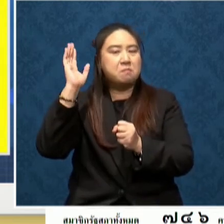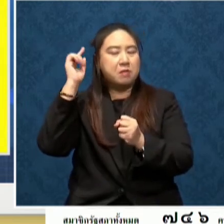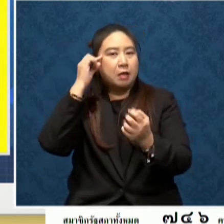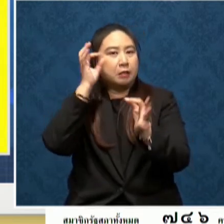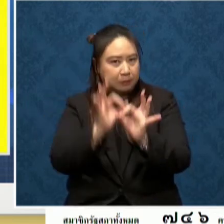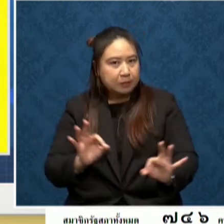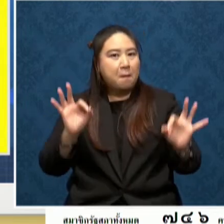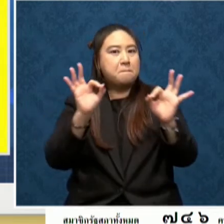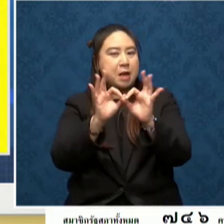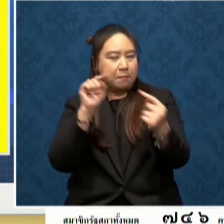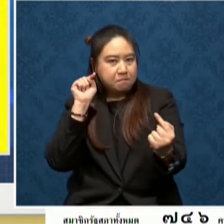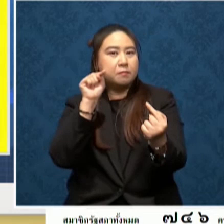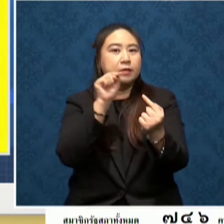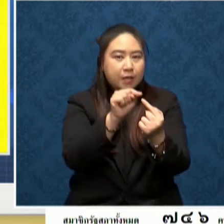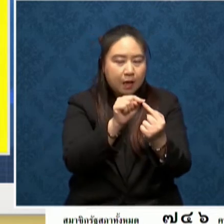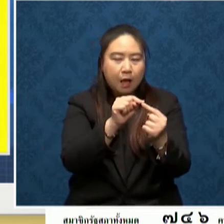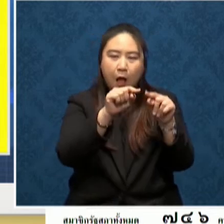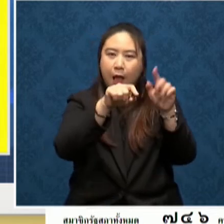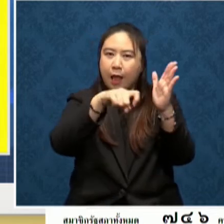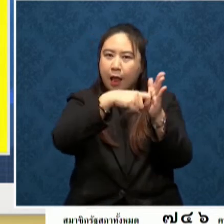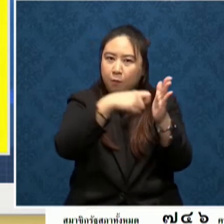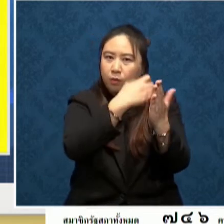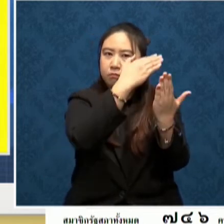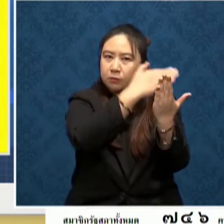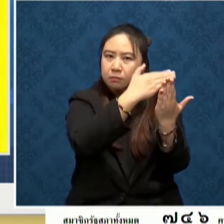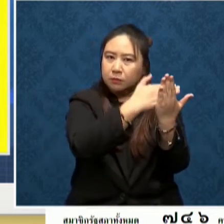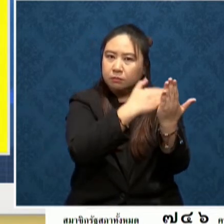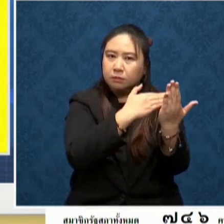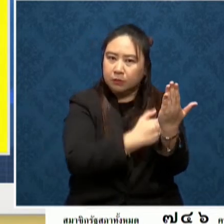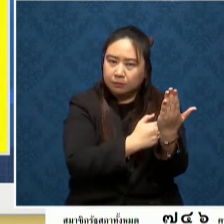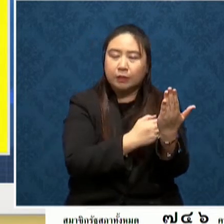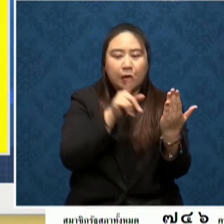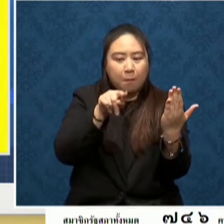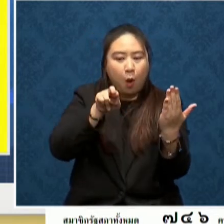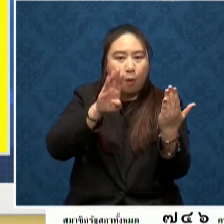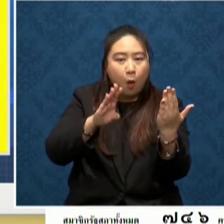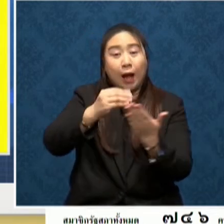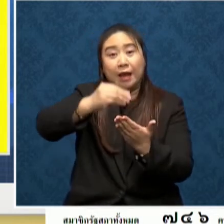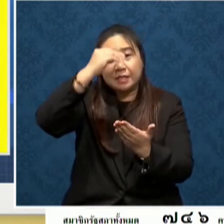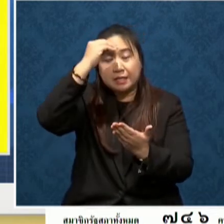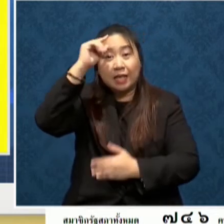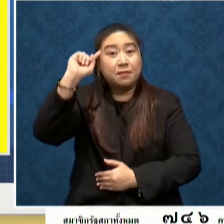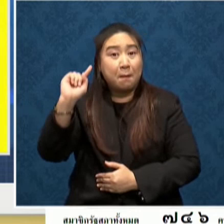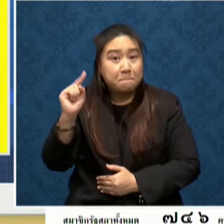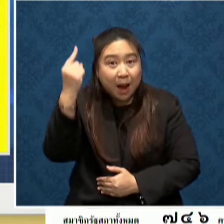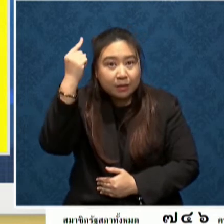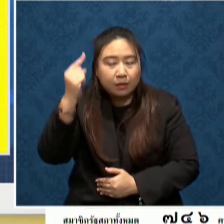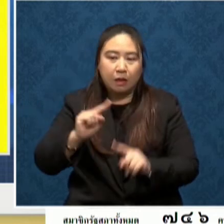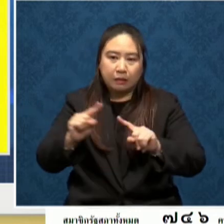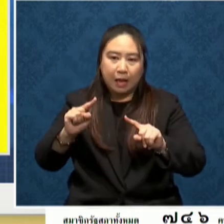อบ เททพอระเจ็คeria ส correspondenceที่